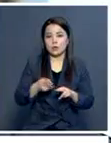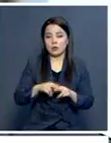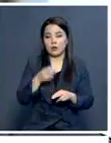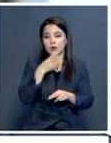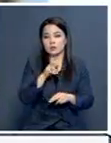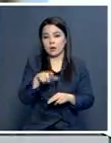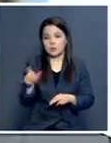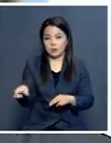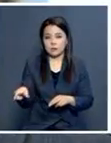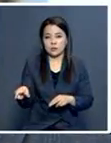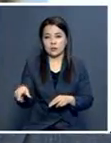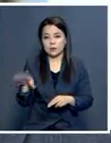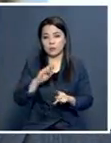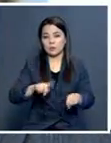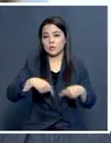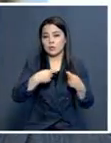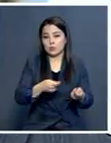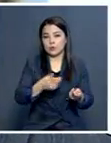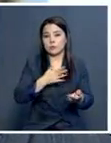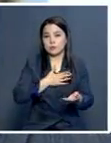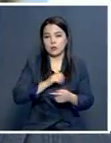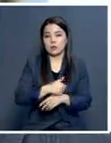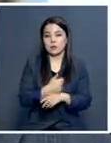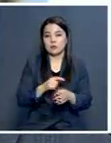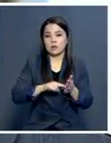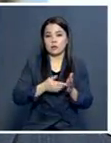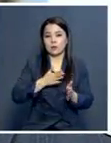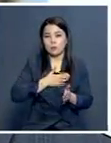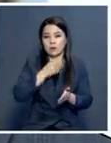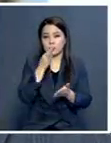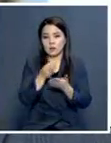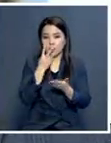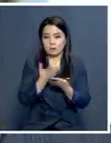адамдардың арасында беру біздің басты мақсатымыз болып белгіленген.